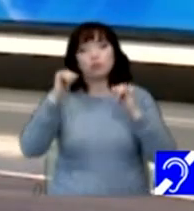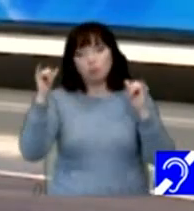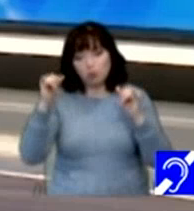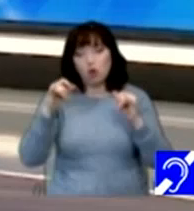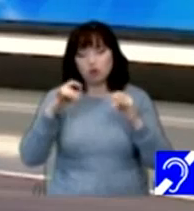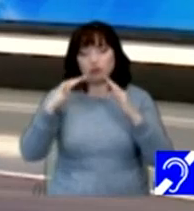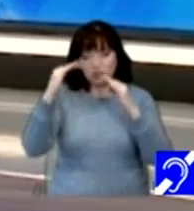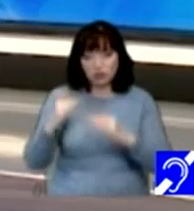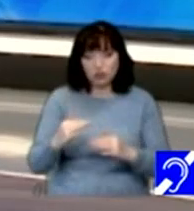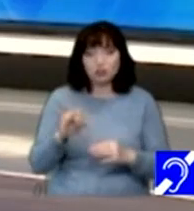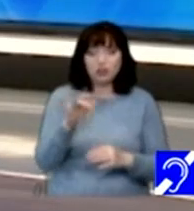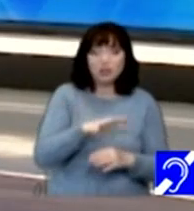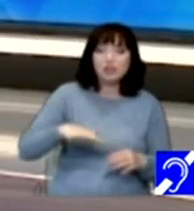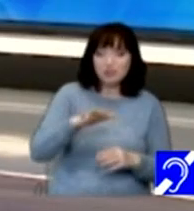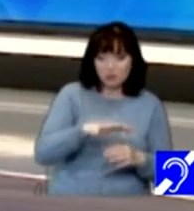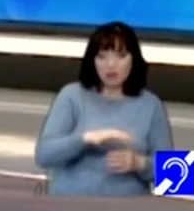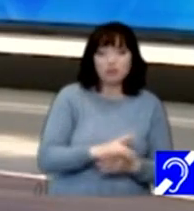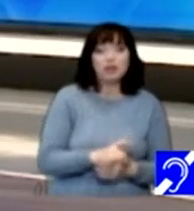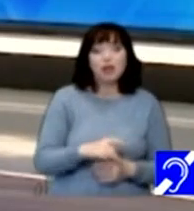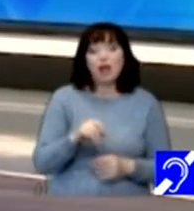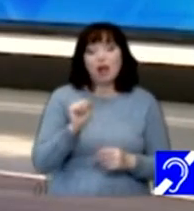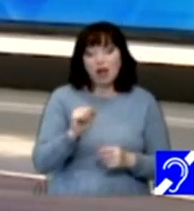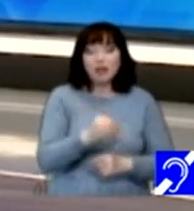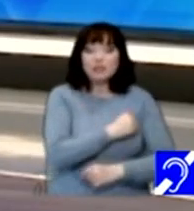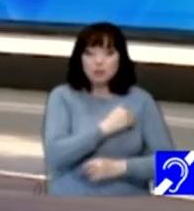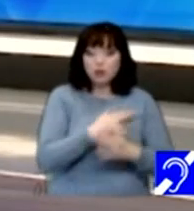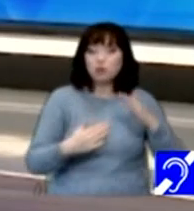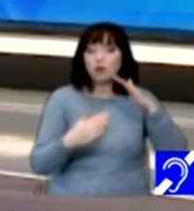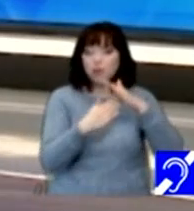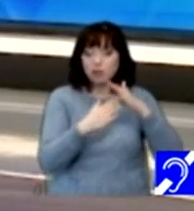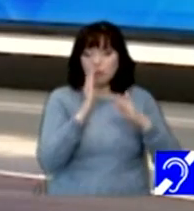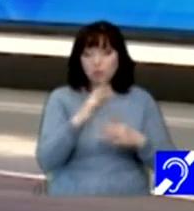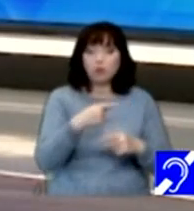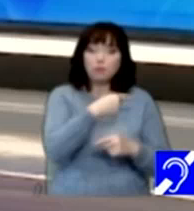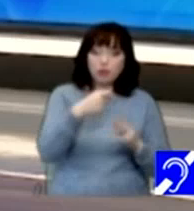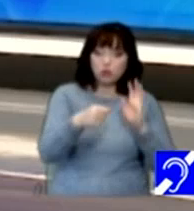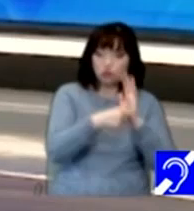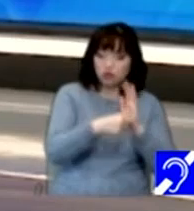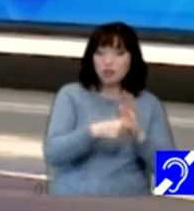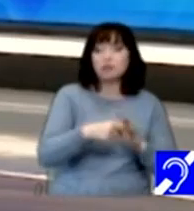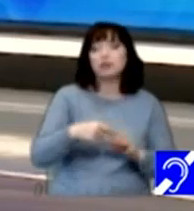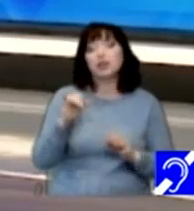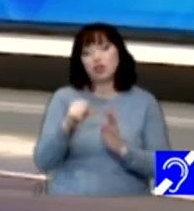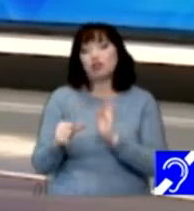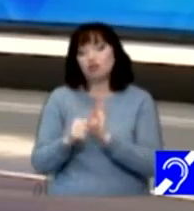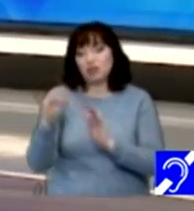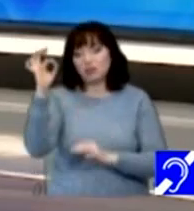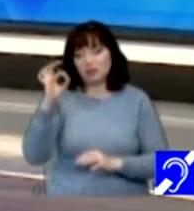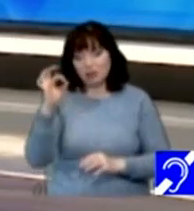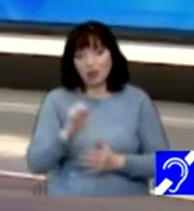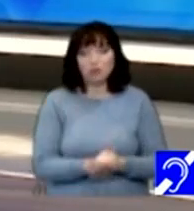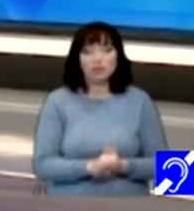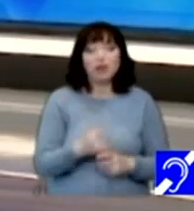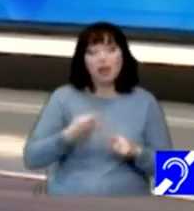centrul teritoriului și pe spații mici în rest, iar temperaturile maxime se vor încadra între minus 6 și 6 grade. Acestea au